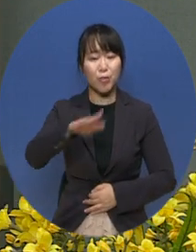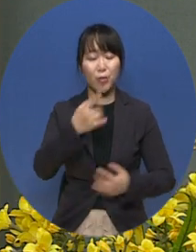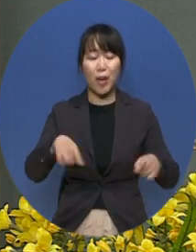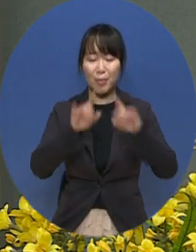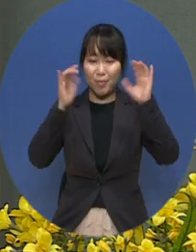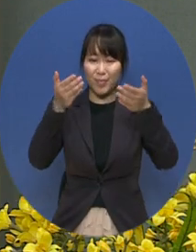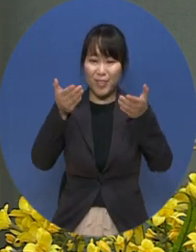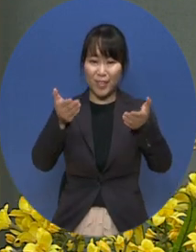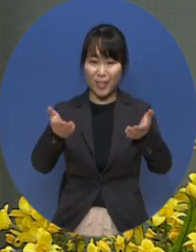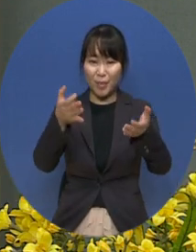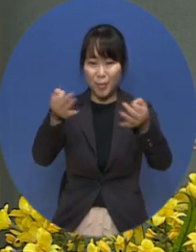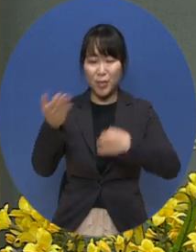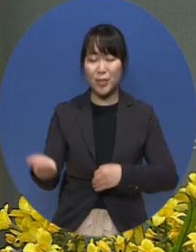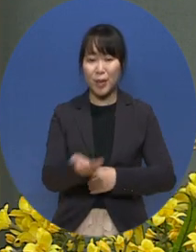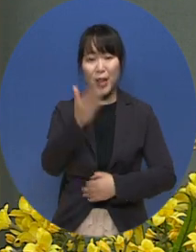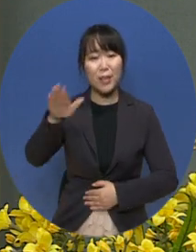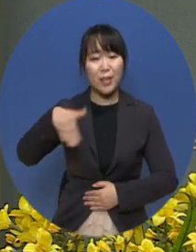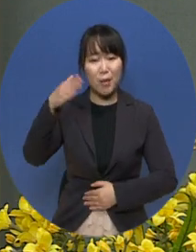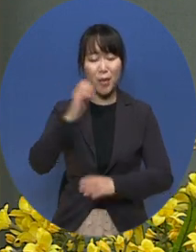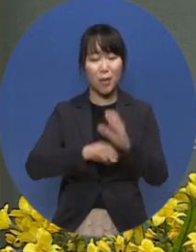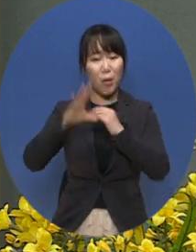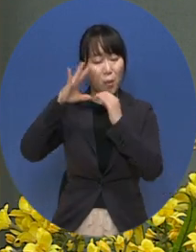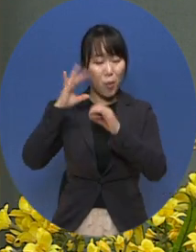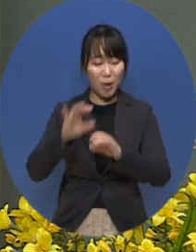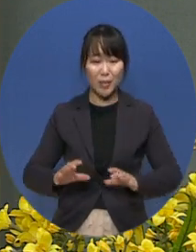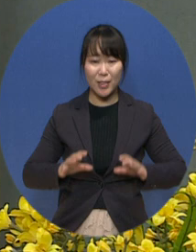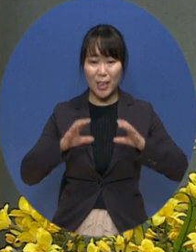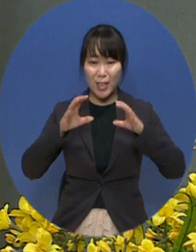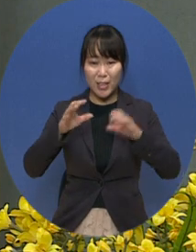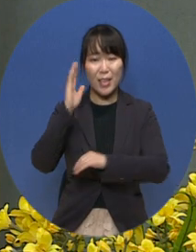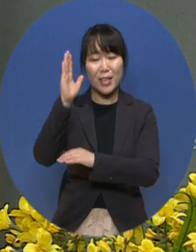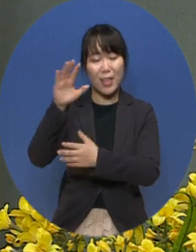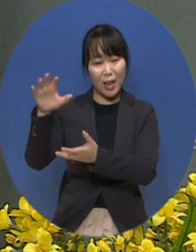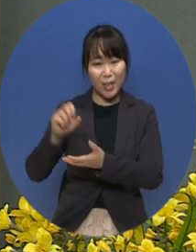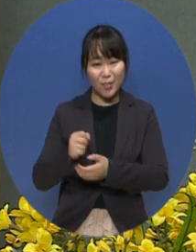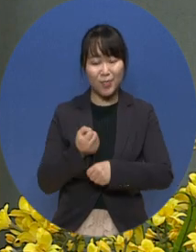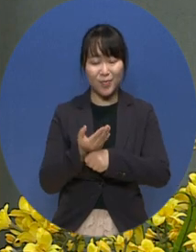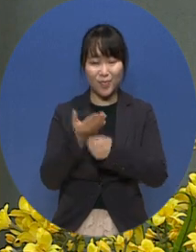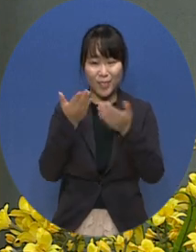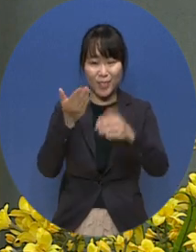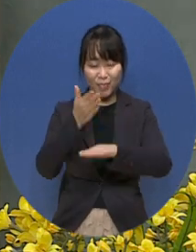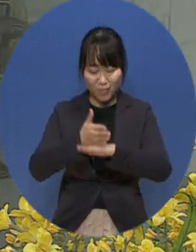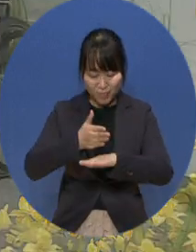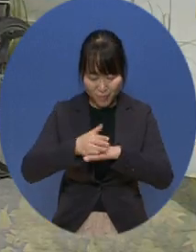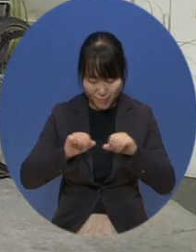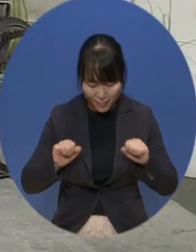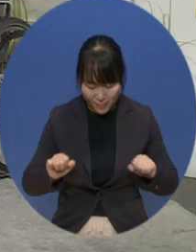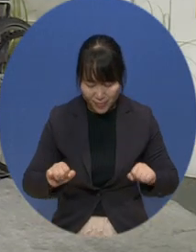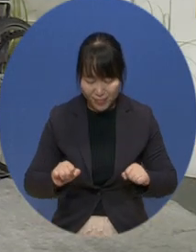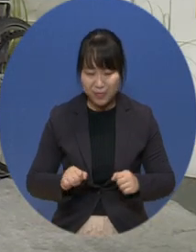응원하겠습니다 실예로 다음에는 더 공감되는 세상의 이야기 같고 찾아뵙겠습니다 감사합니다